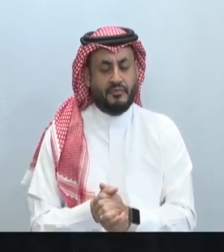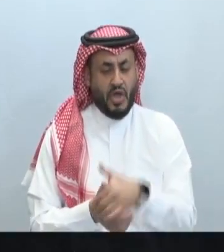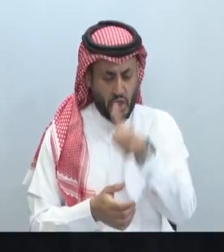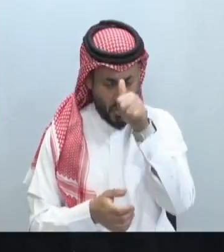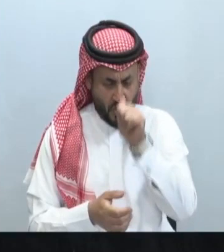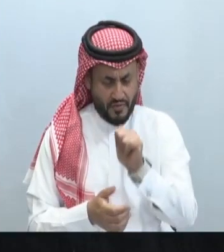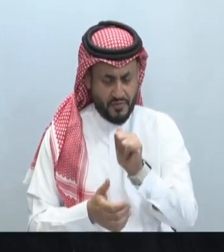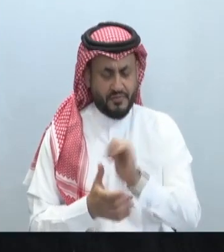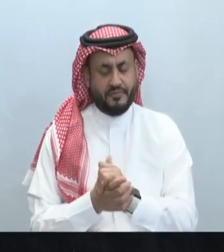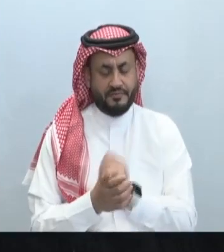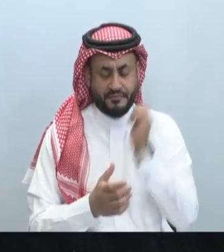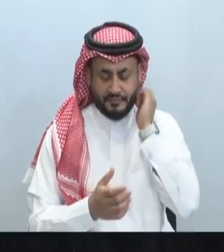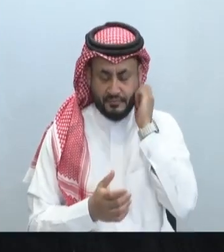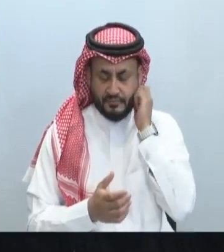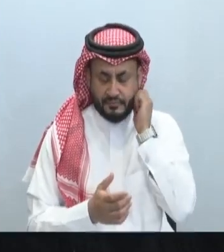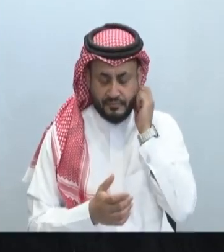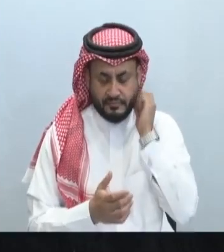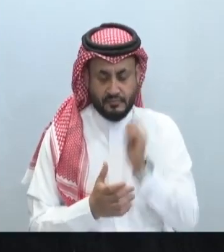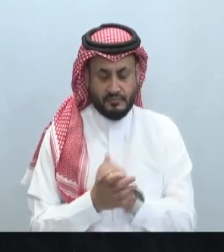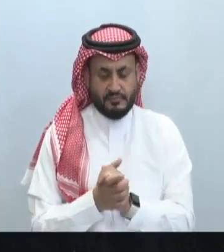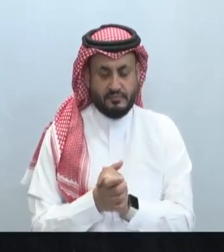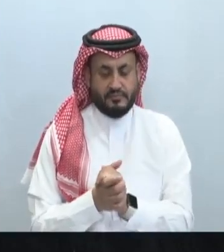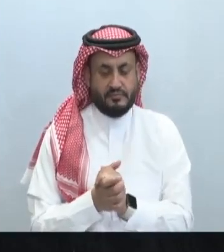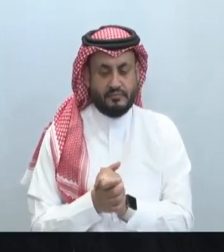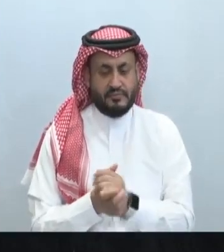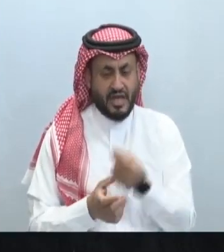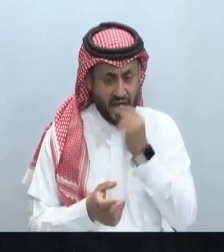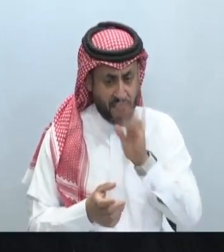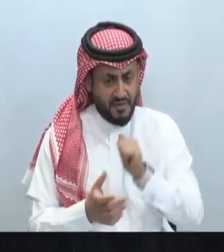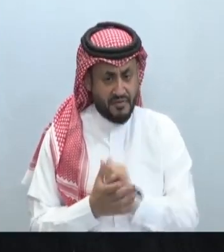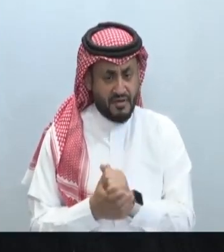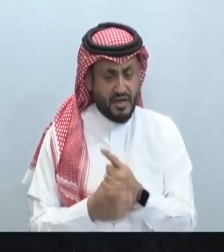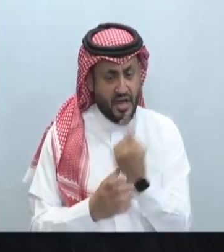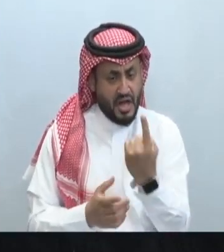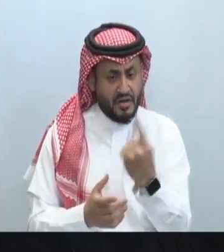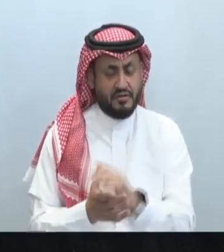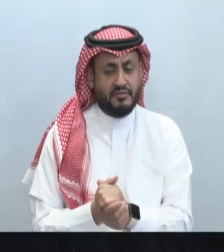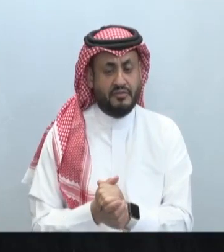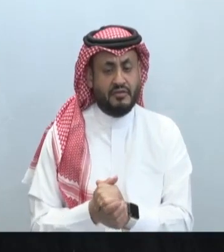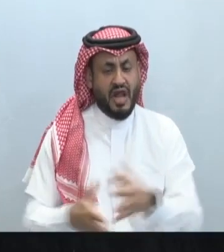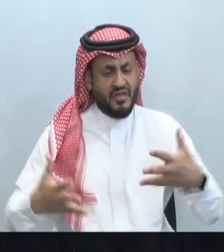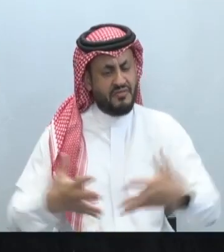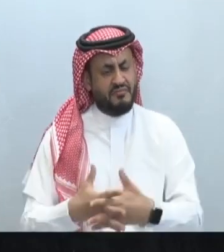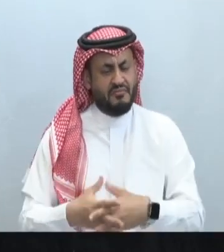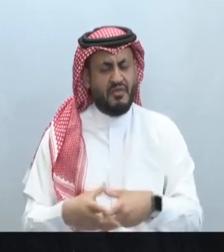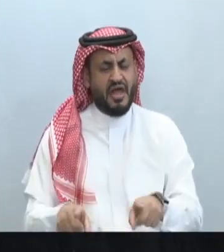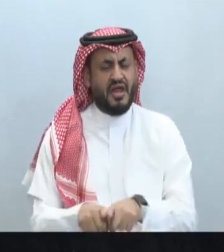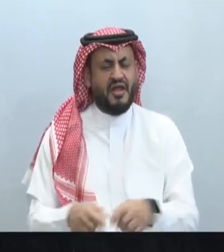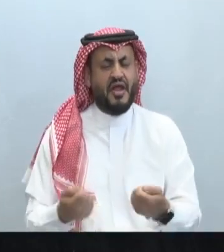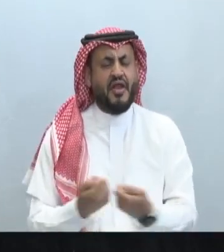تواضعه رضي الله عنه وكرمه لا ياكل ماذا ما لا ياكل وحده